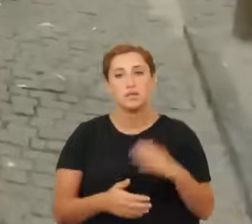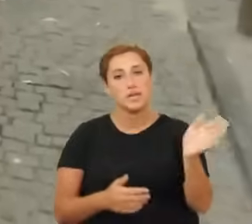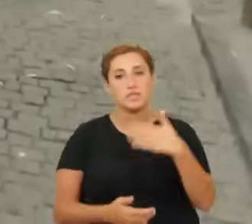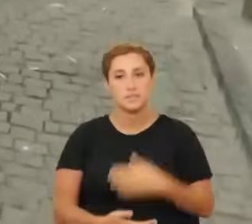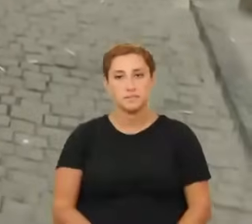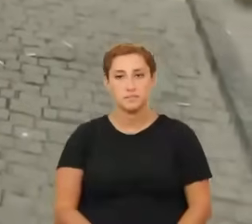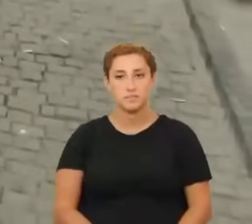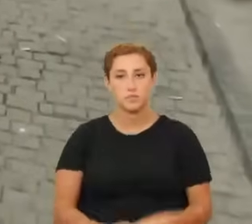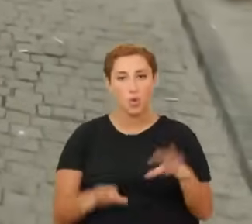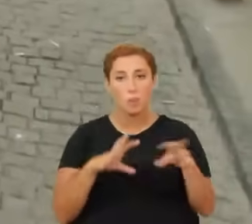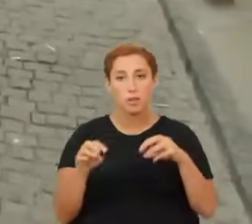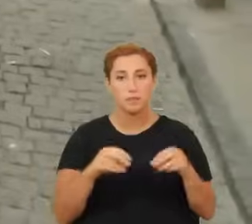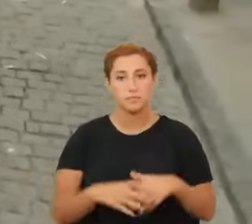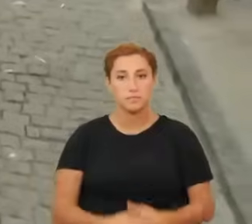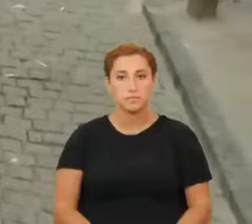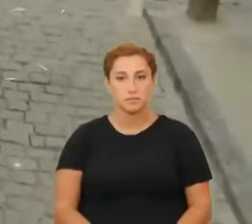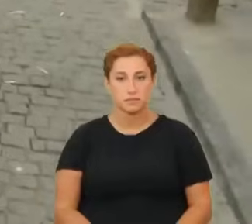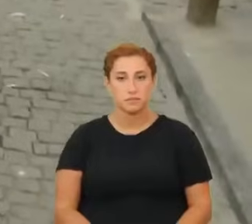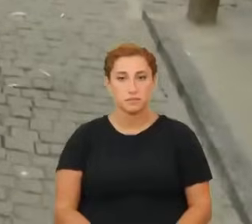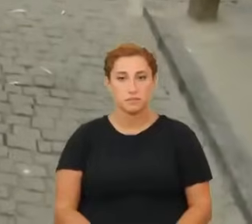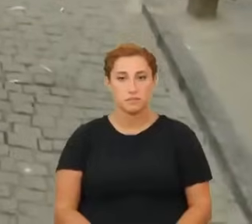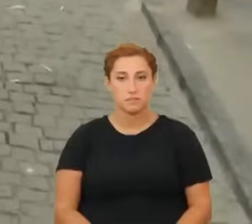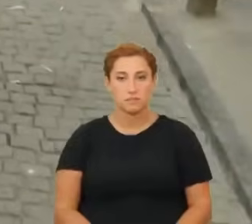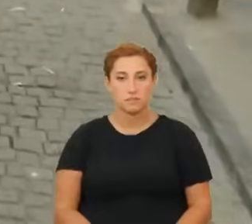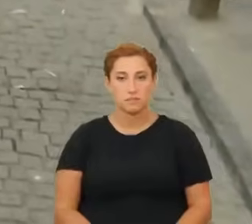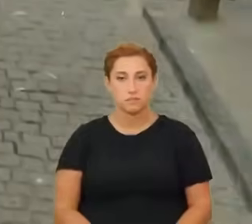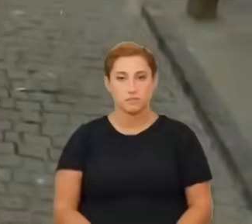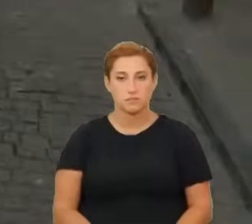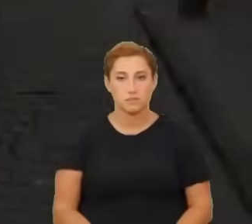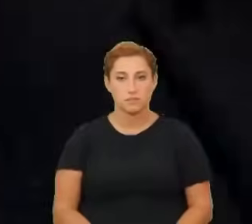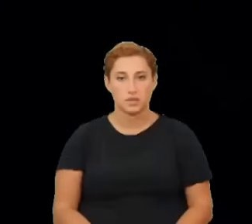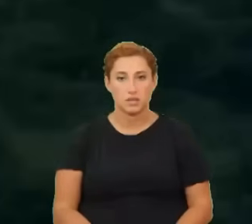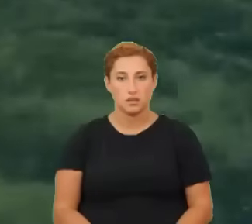Hadi. Topla. İşi bir yerden külahları topluyorlar.